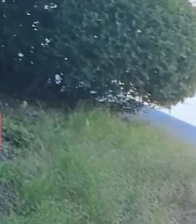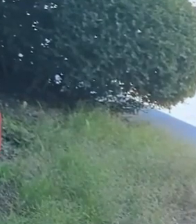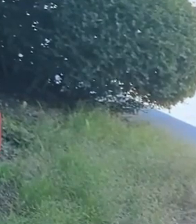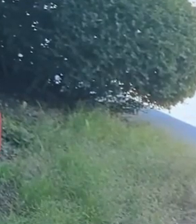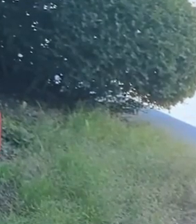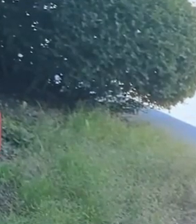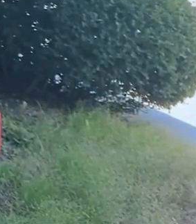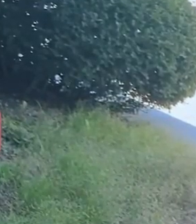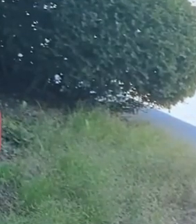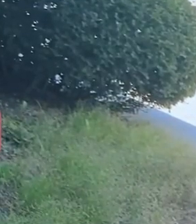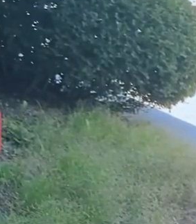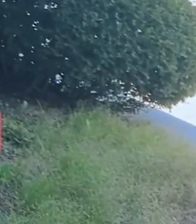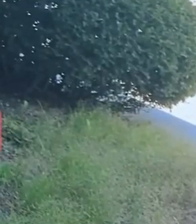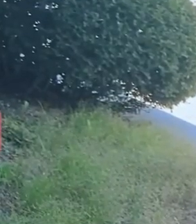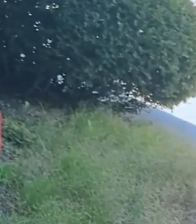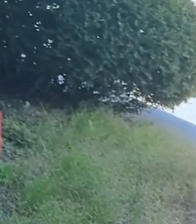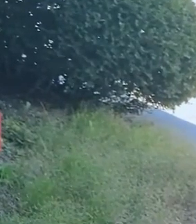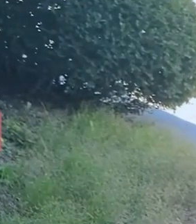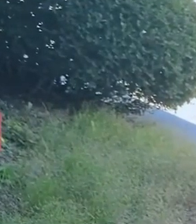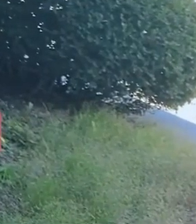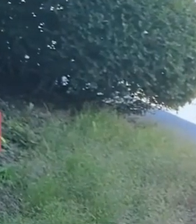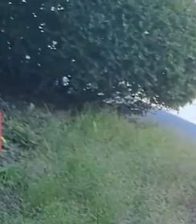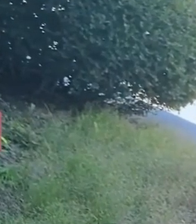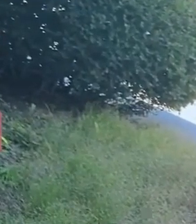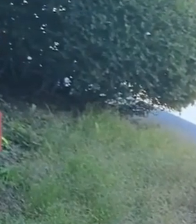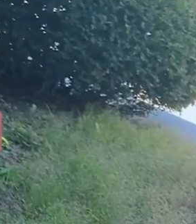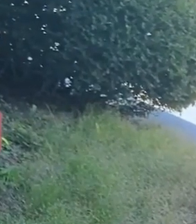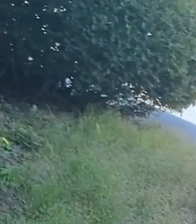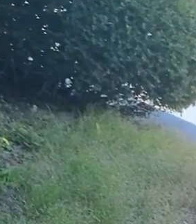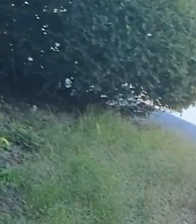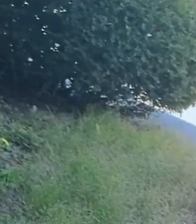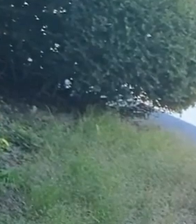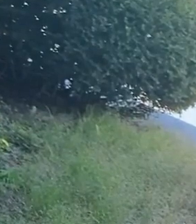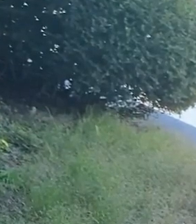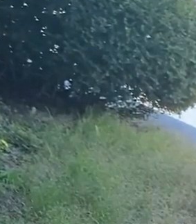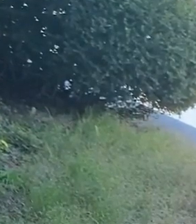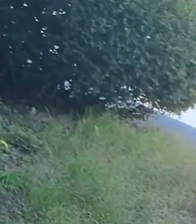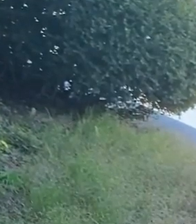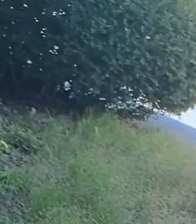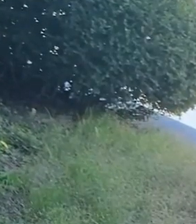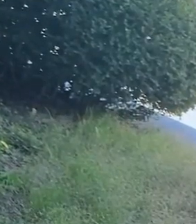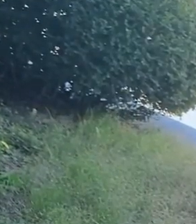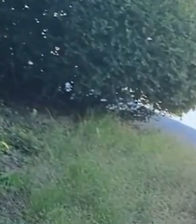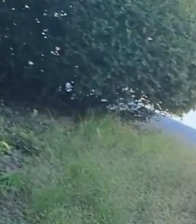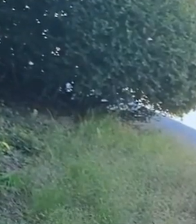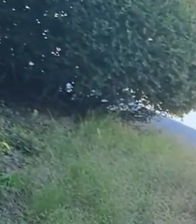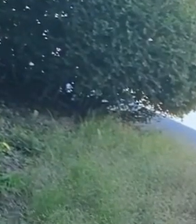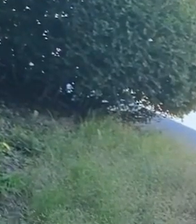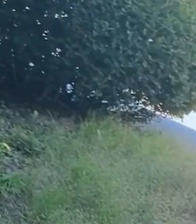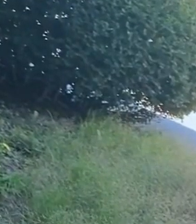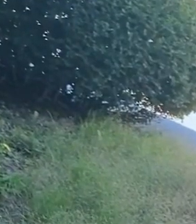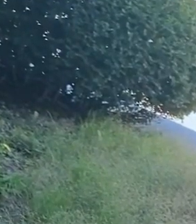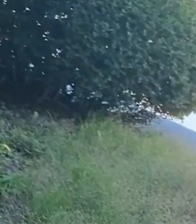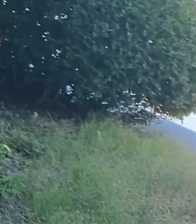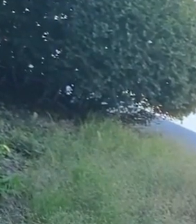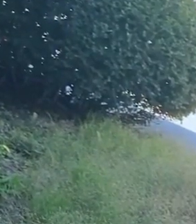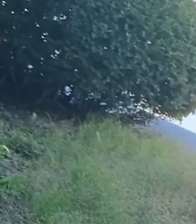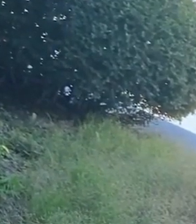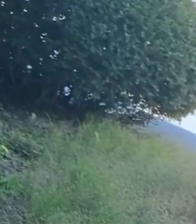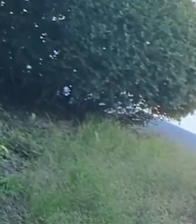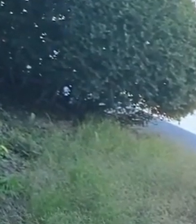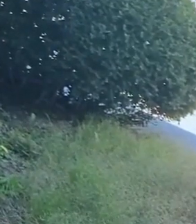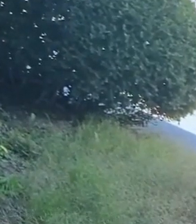마음 건강도 중요하다는 걸 여러분들에게 알리고 우리들이 인식하고 있는 정신질환에 대한